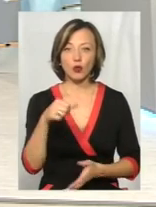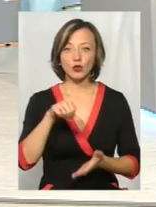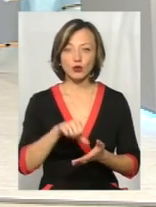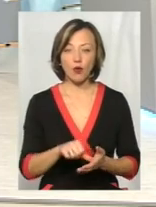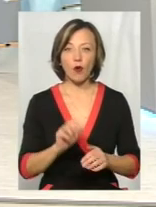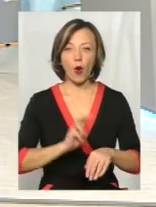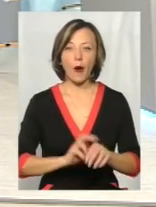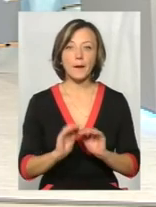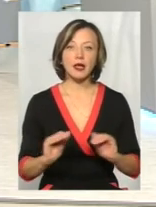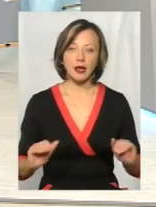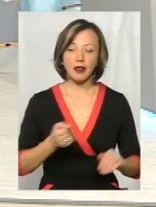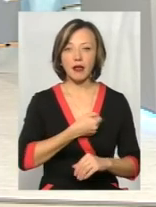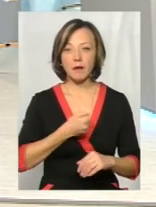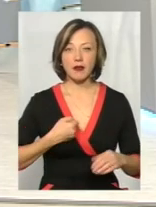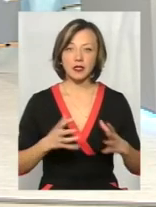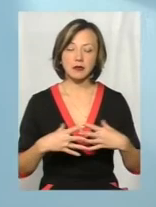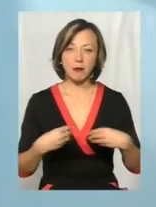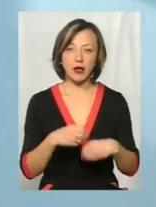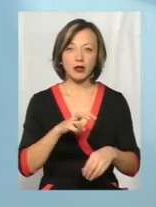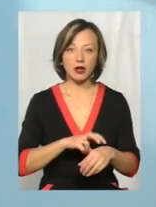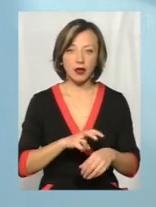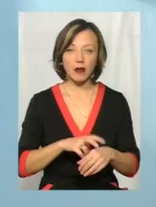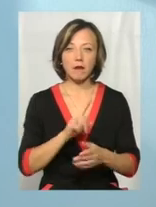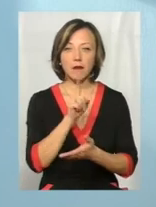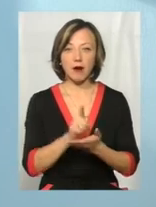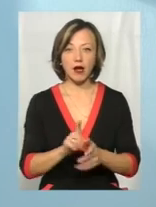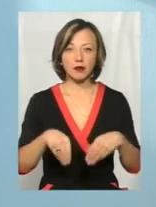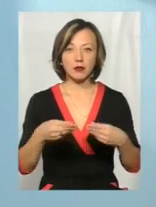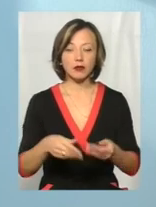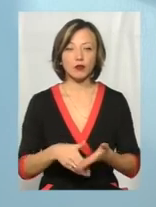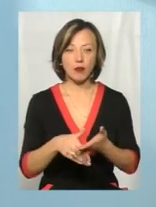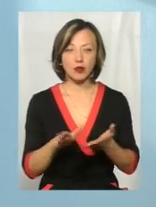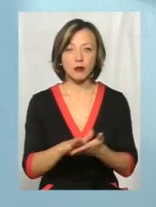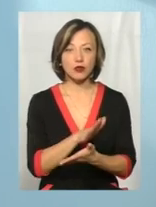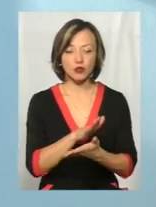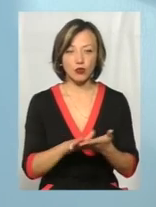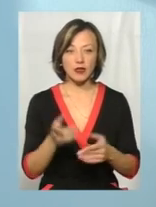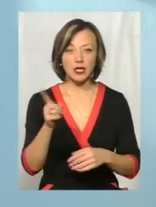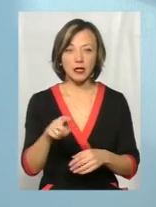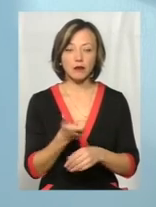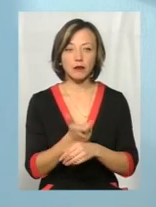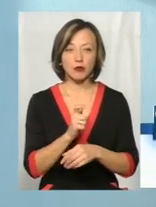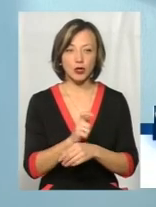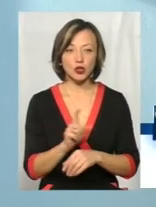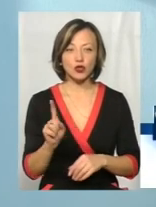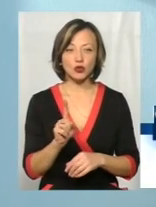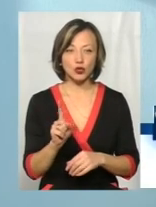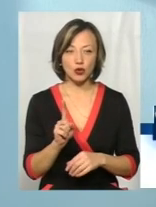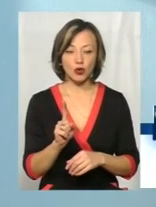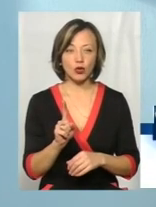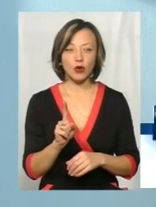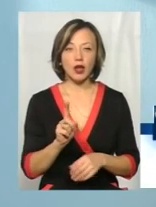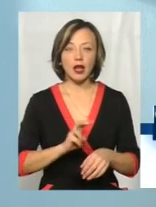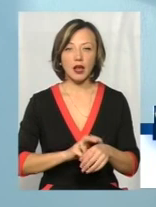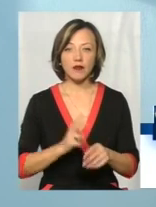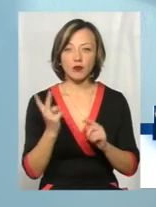чи терапевта, чи сімейного лікаря, вузький фахівець має надавати допомогу безкоштовно. Тим більше, я так думаю, що у